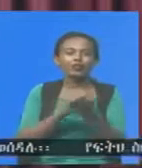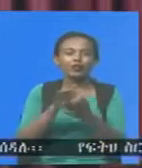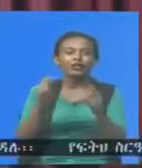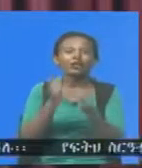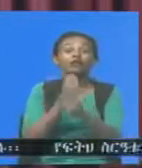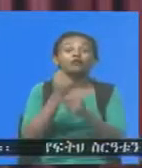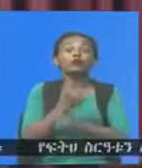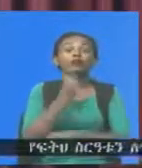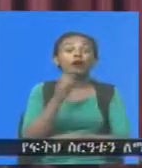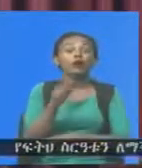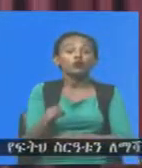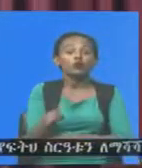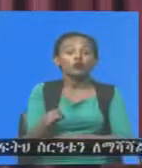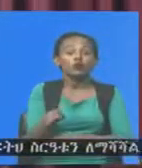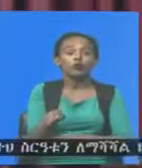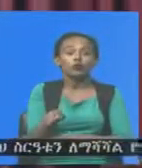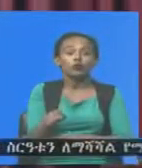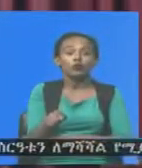ነው።